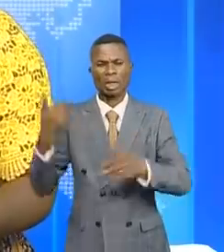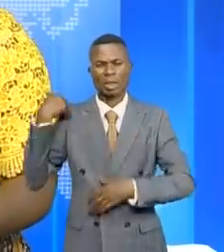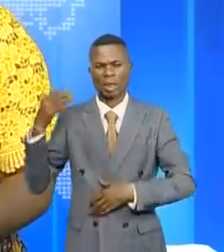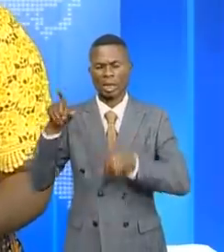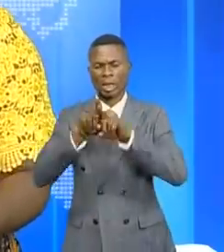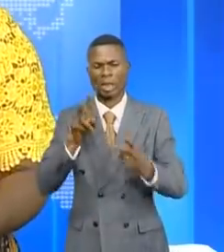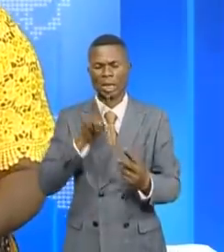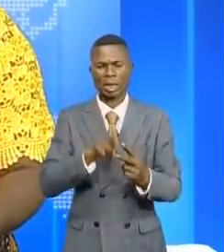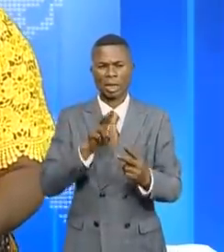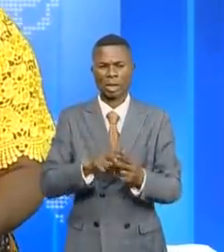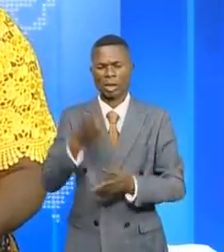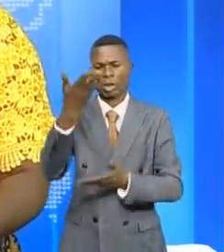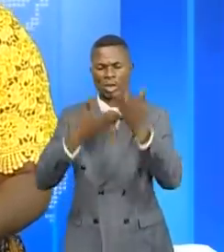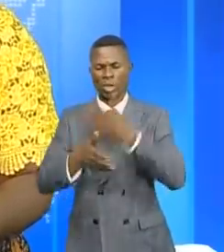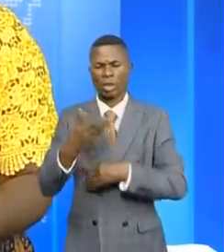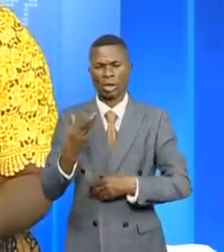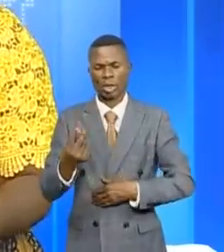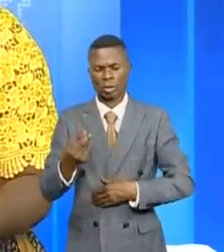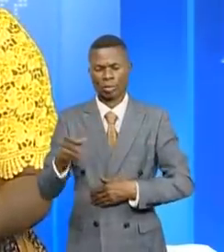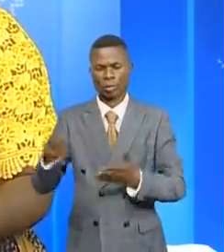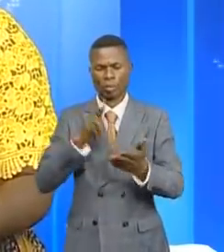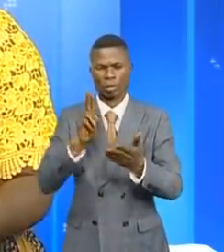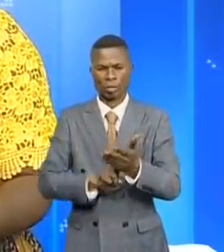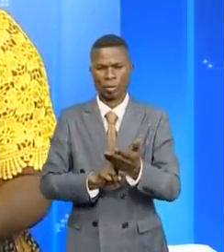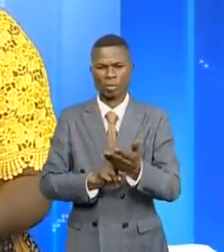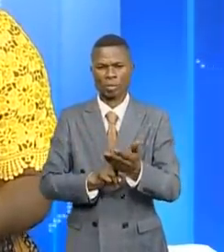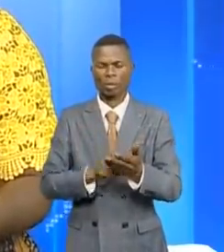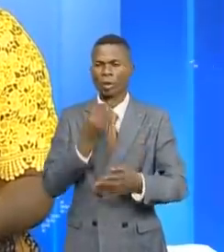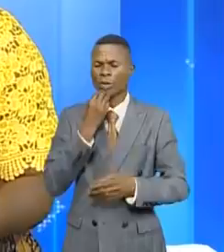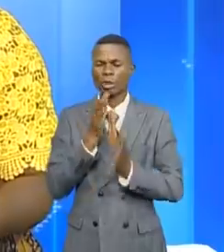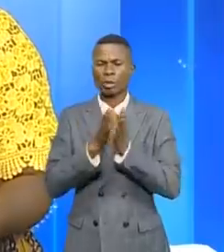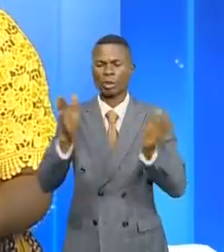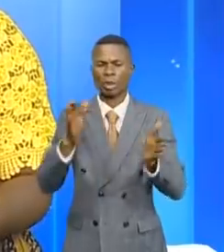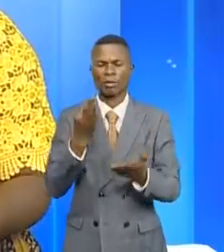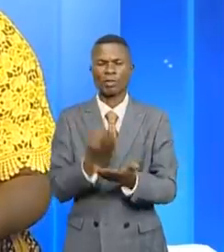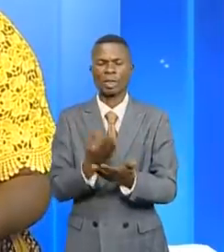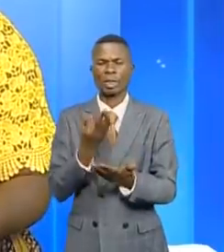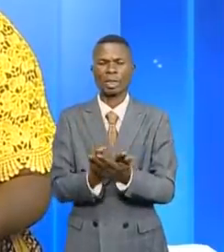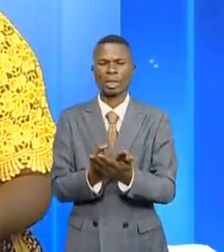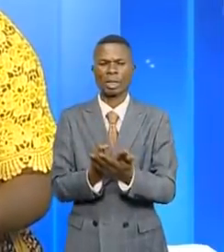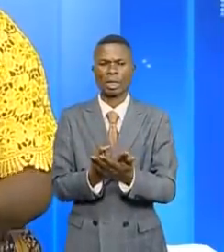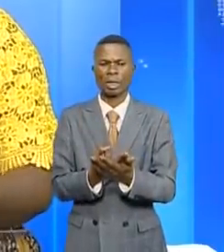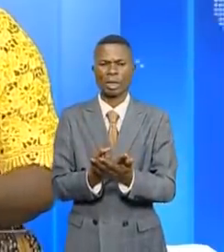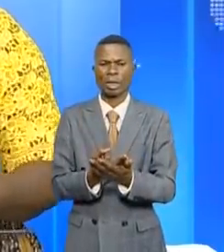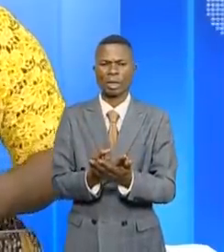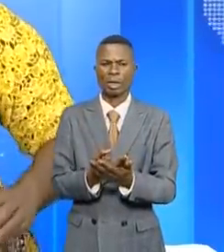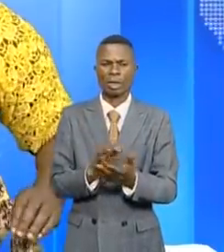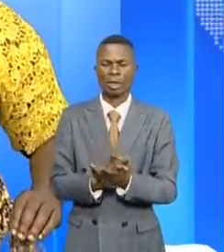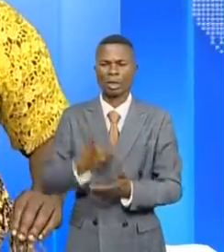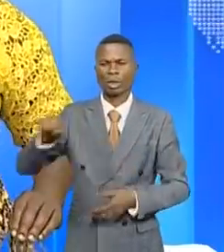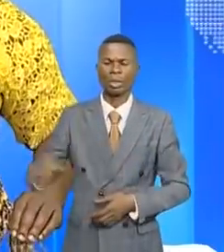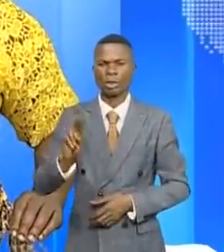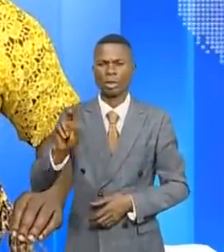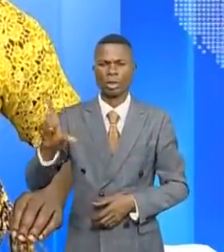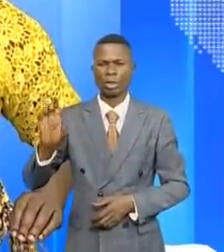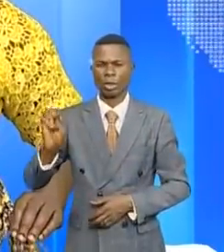réserves d'échange. C'est signé par l'inspecteur général des finances, Ali Ngueté.